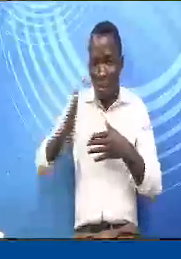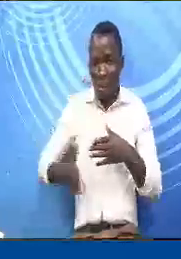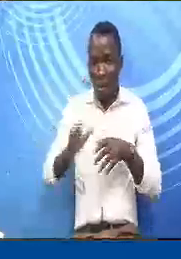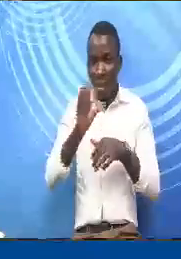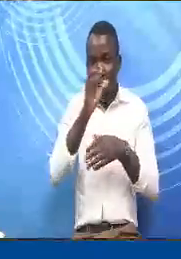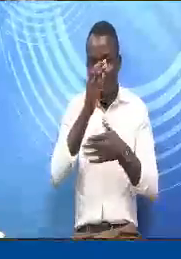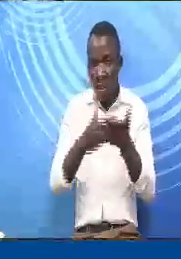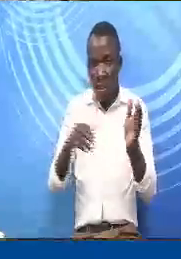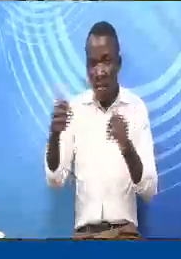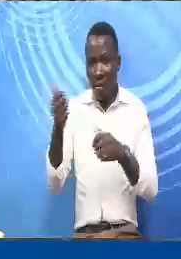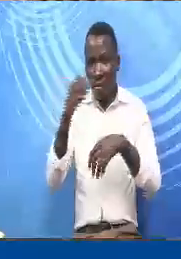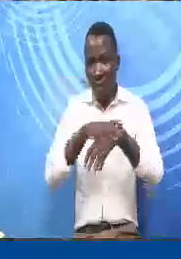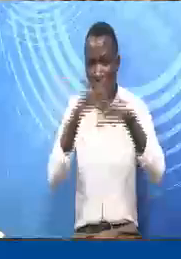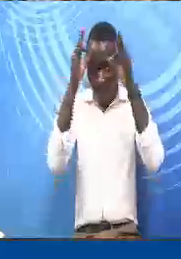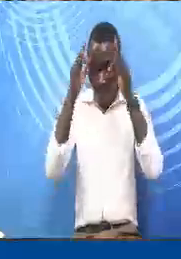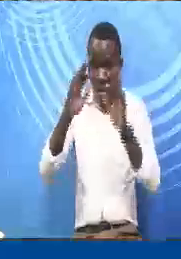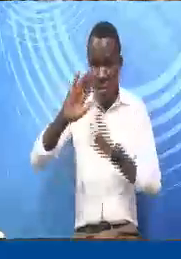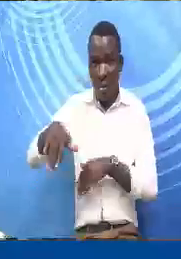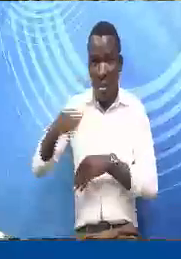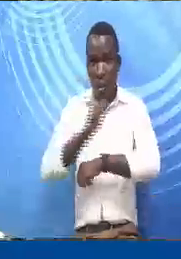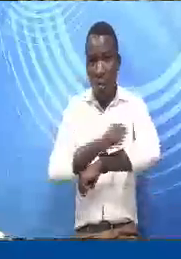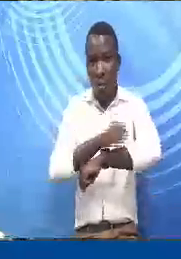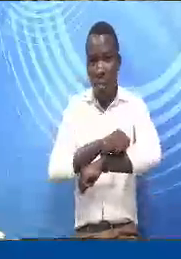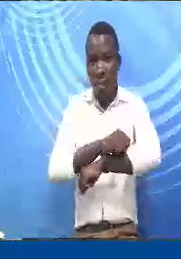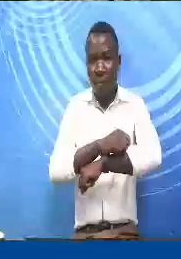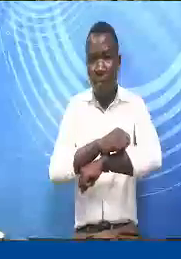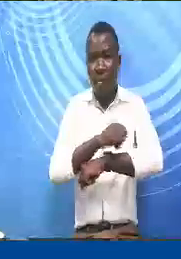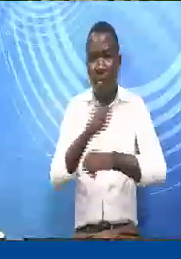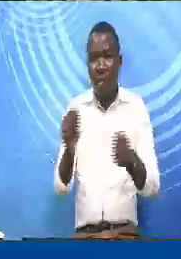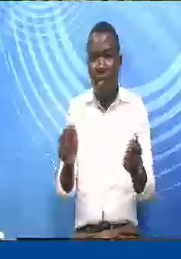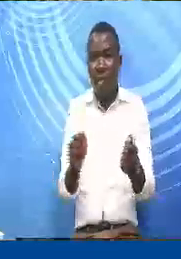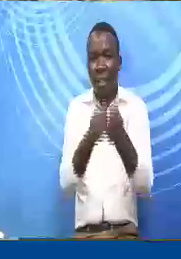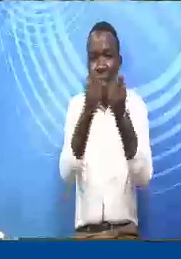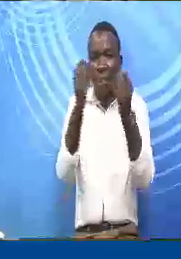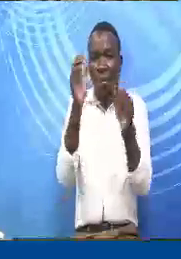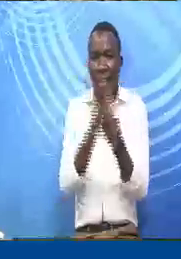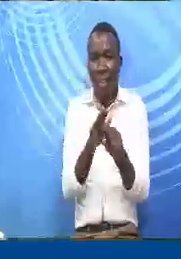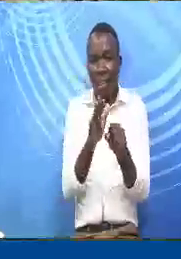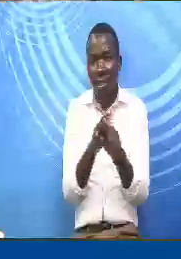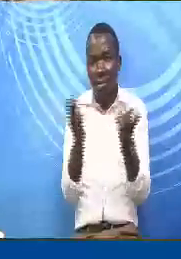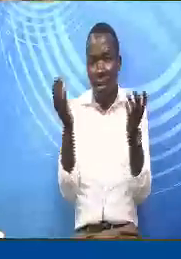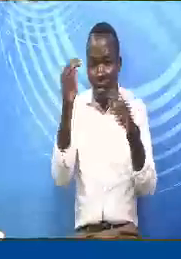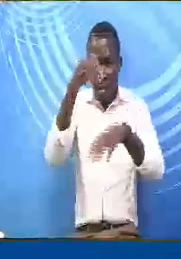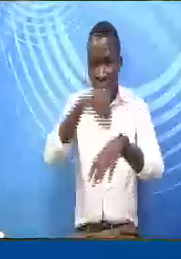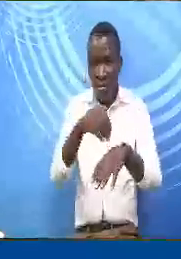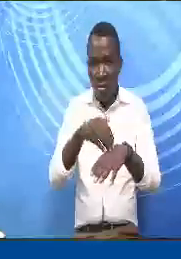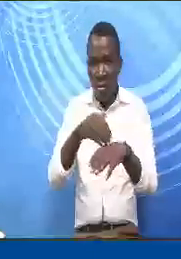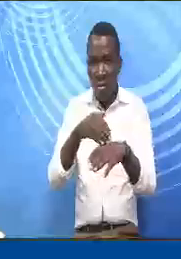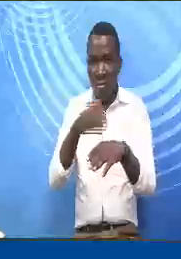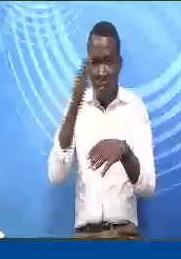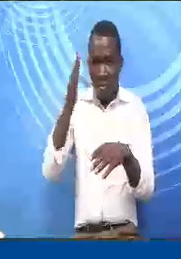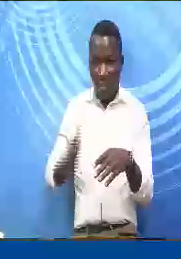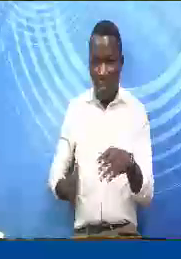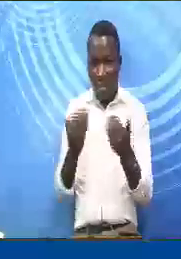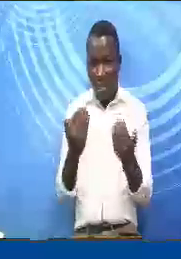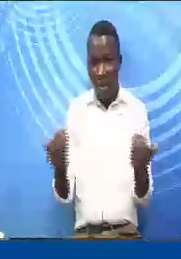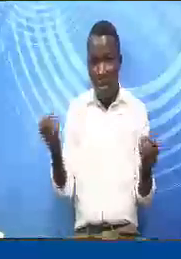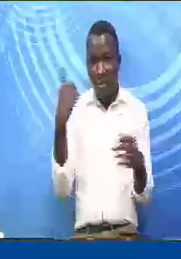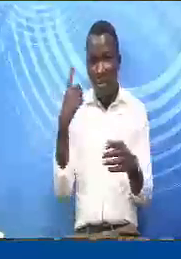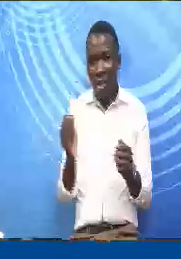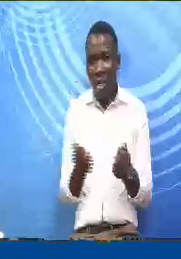ishuri. Ingaruka zo ni nyinshi, biraza bigakora ku myitwarire y'abana. Urumva ingaruka ni